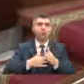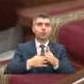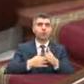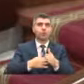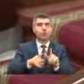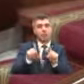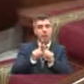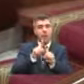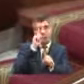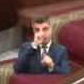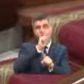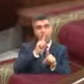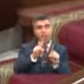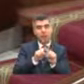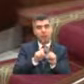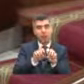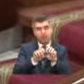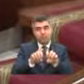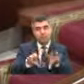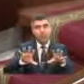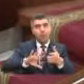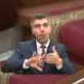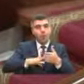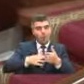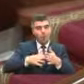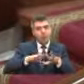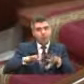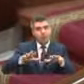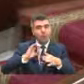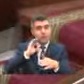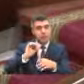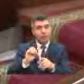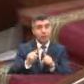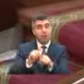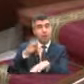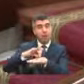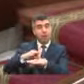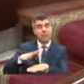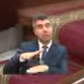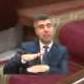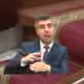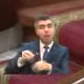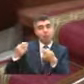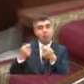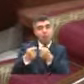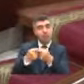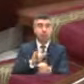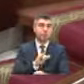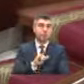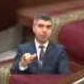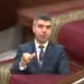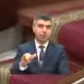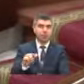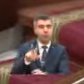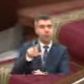مشيش للمناطق الاخرى، باش يقول لنا هذه مؤسسه عندها مسؤوليه ديالها. نعم حنا عندنا المسؤوليه ديالنا، حنا عارفين بانه هذه